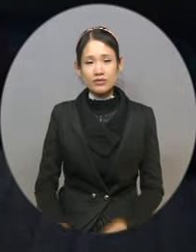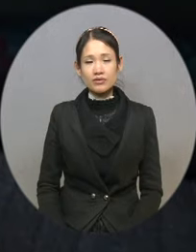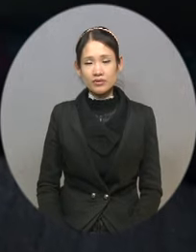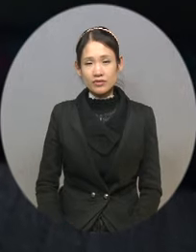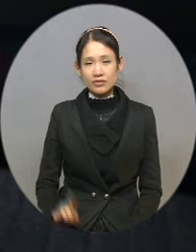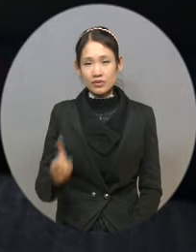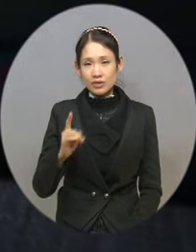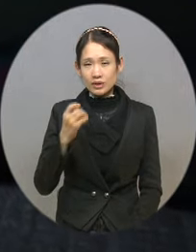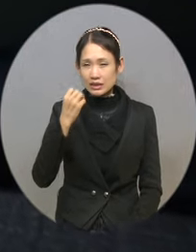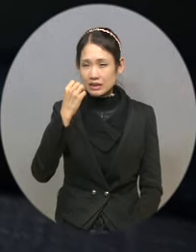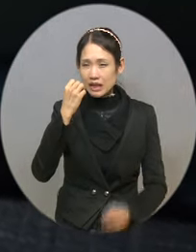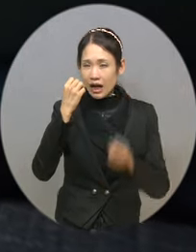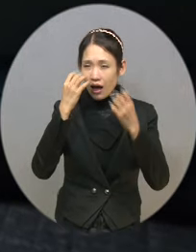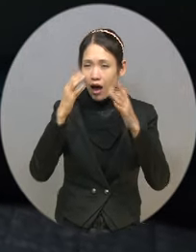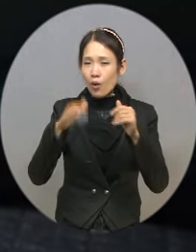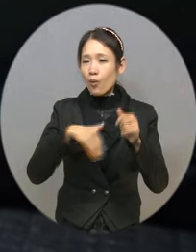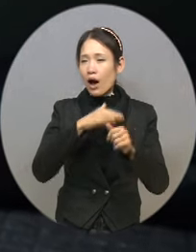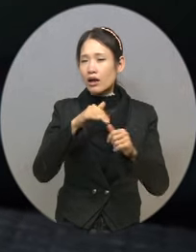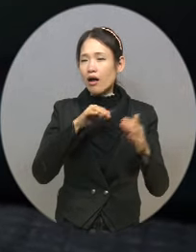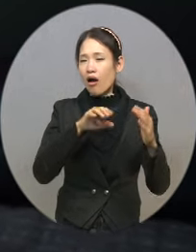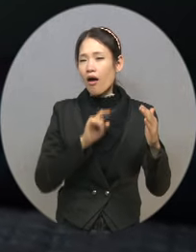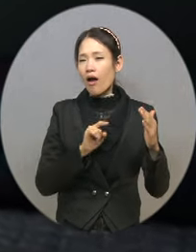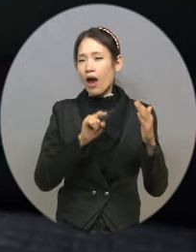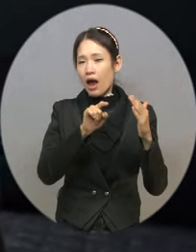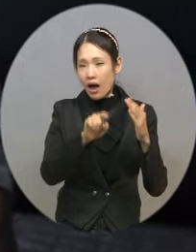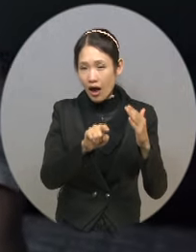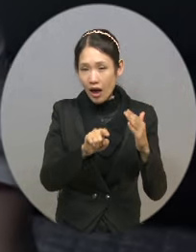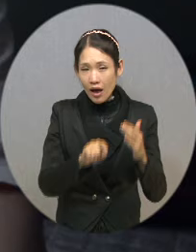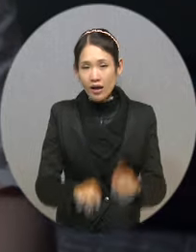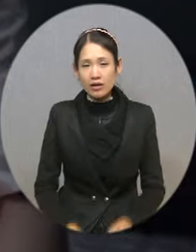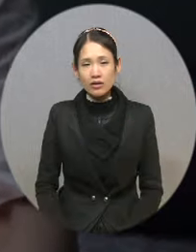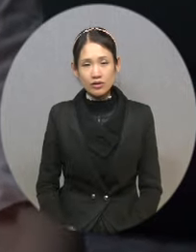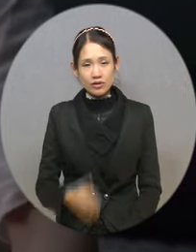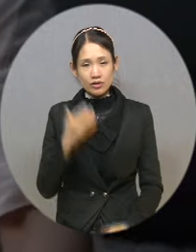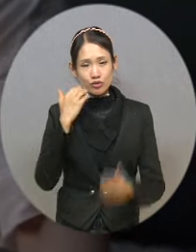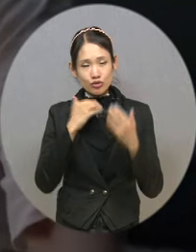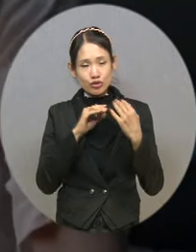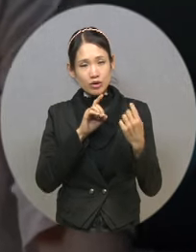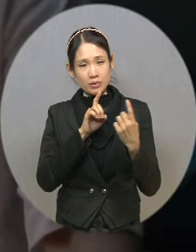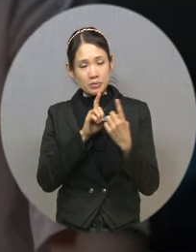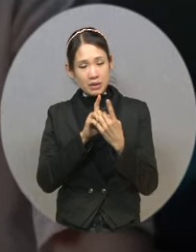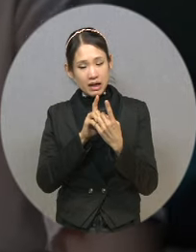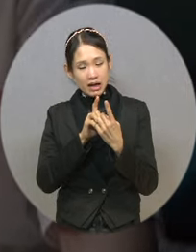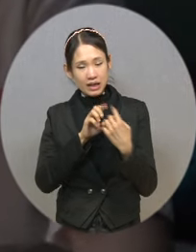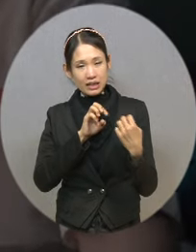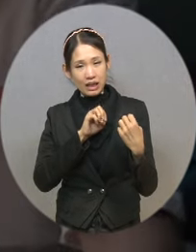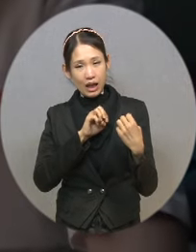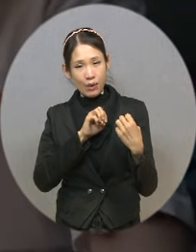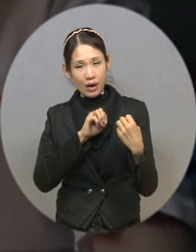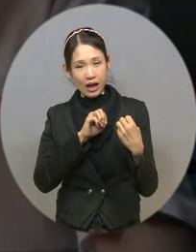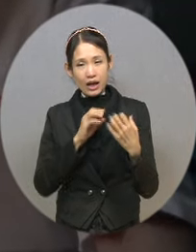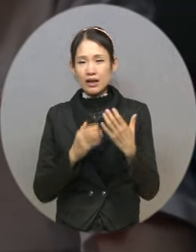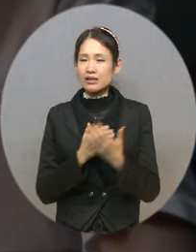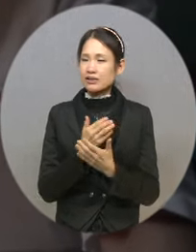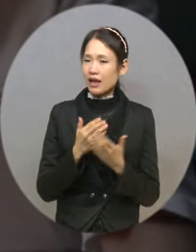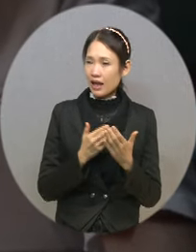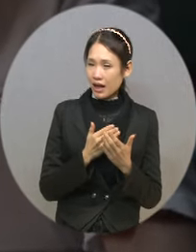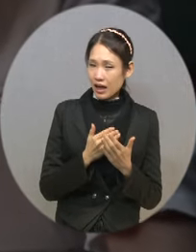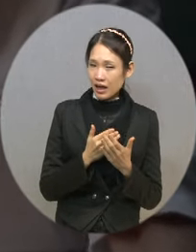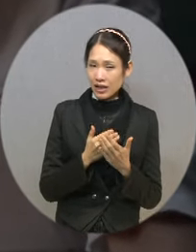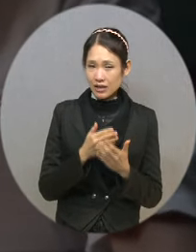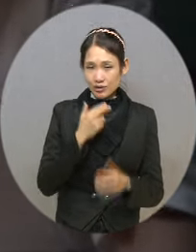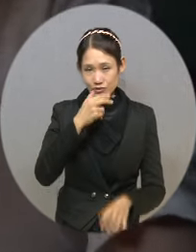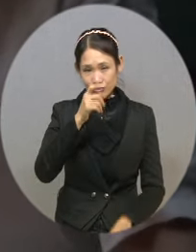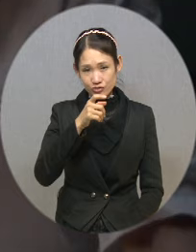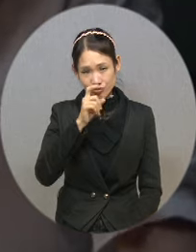어디 새로운 환경에 가서 또 누구를 만나서 대화를 나누고 또